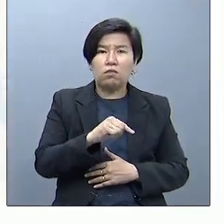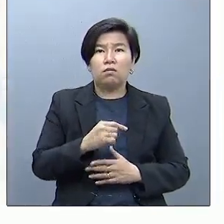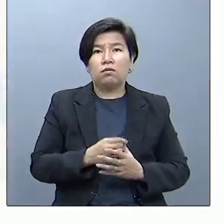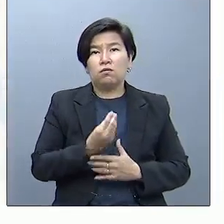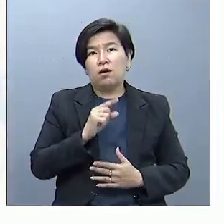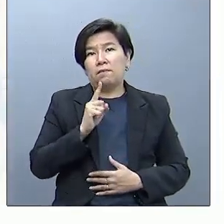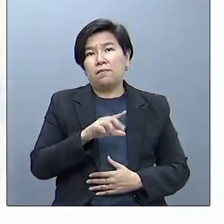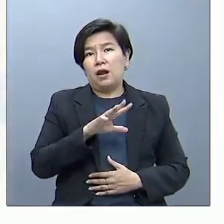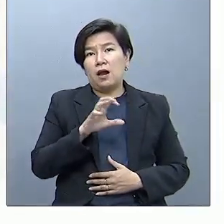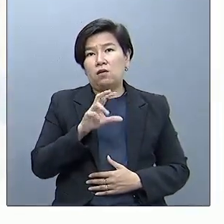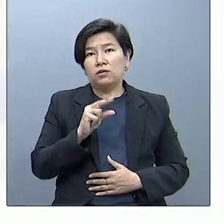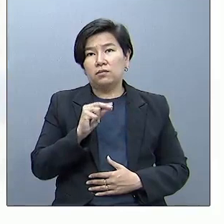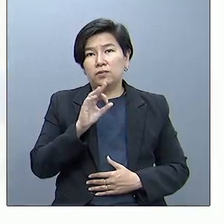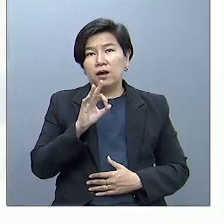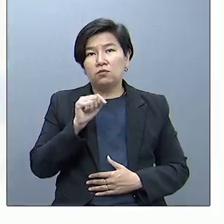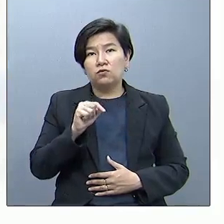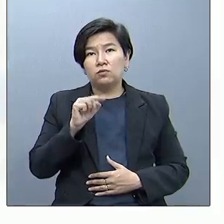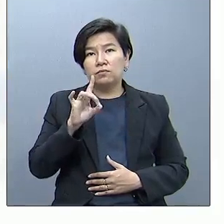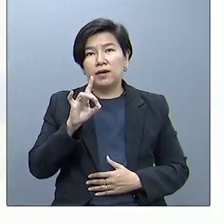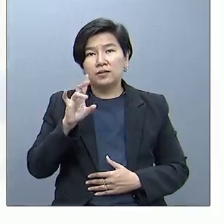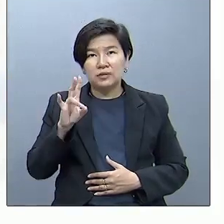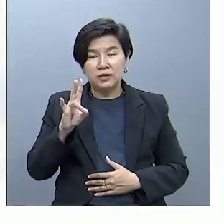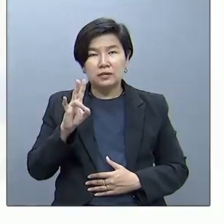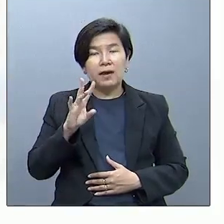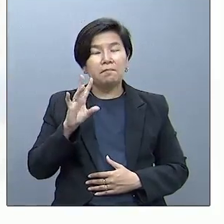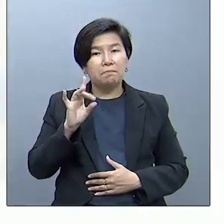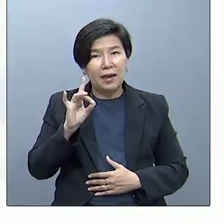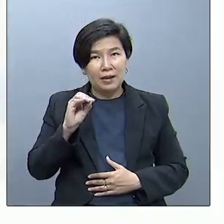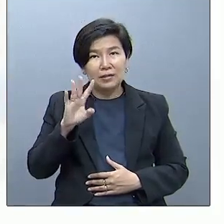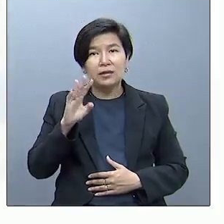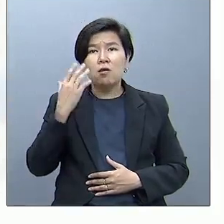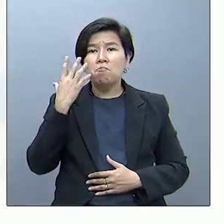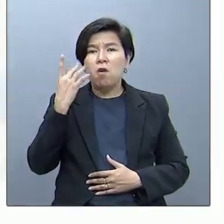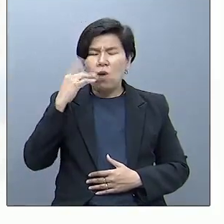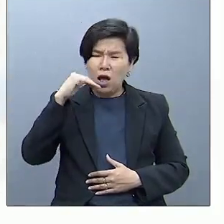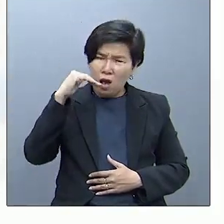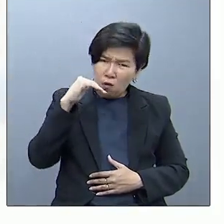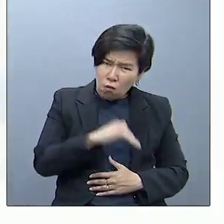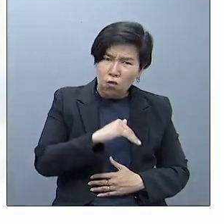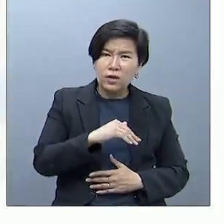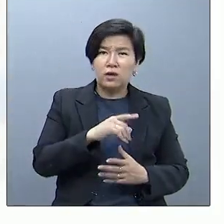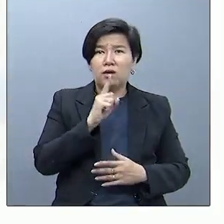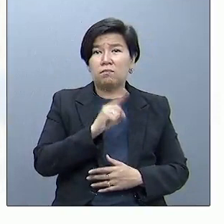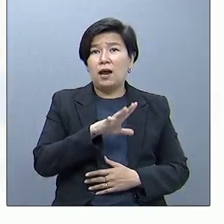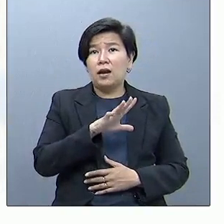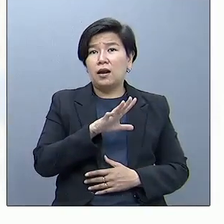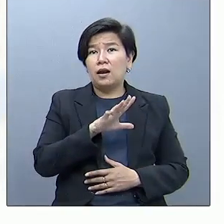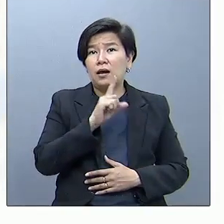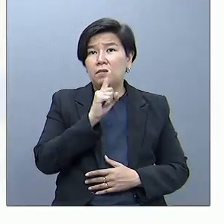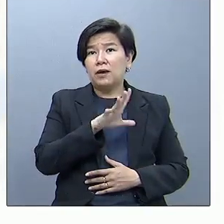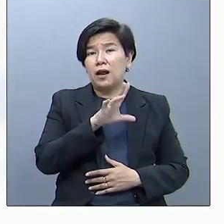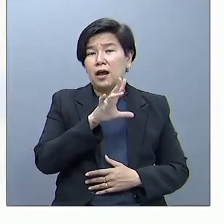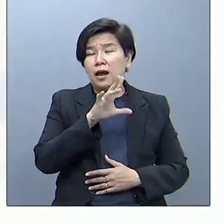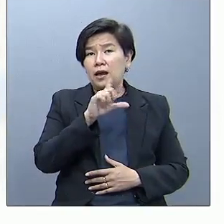1,539.84 จุแล้วก็มึว่าลดลงอีกนิดนึงค่ไปปิดที่ 1,522.